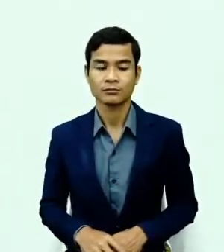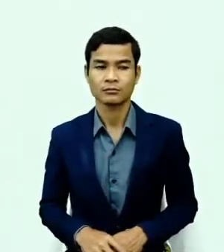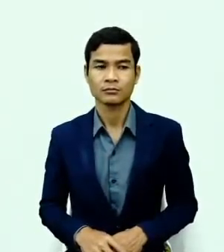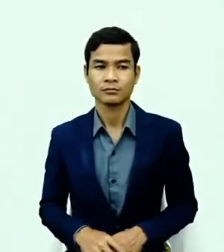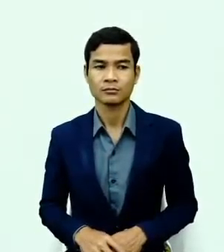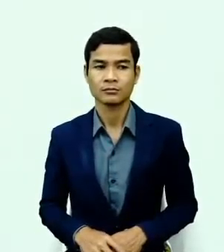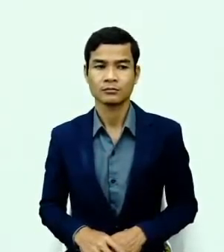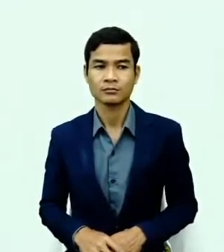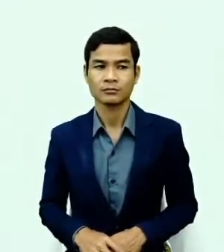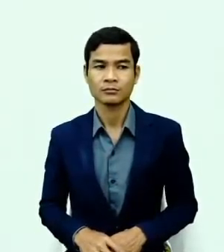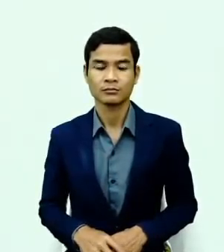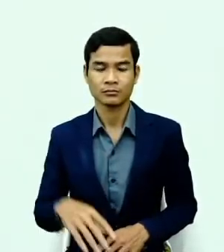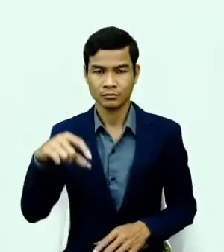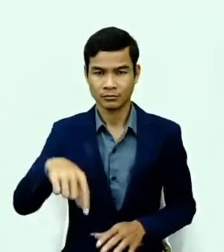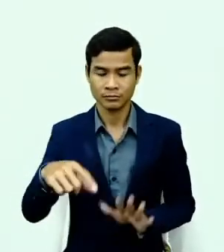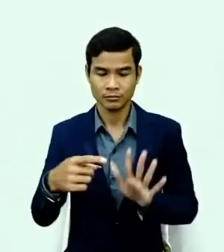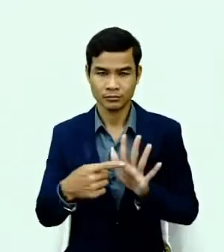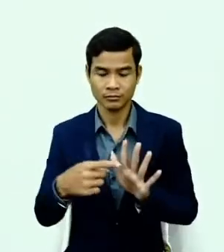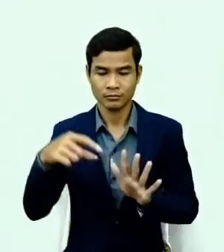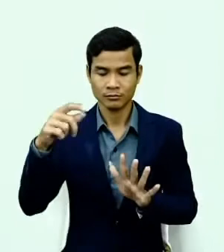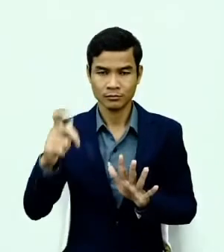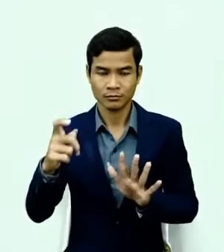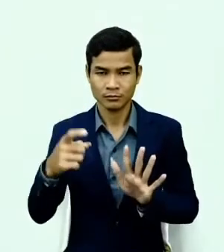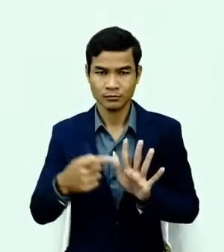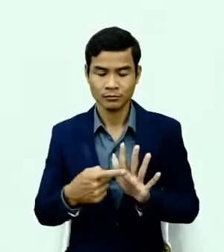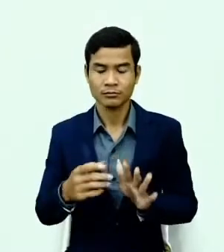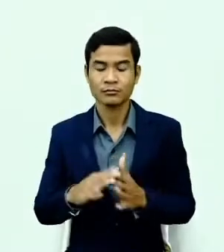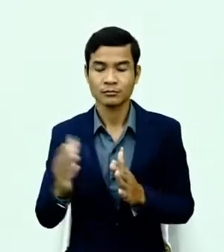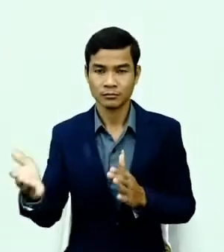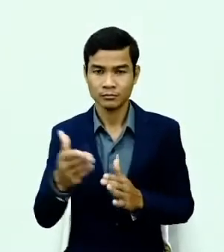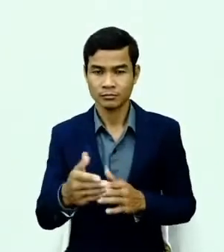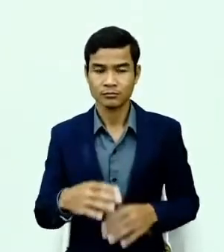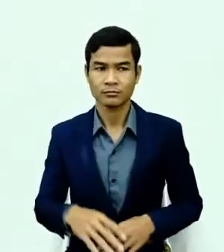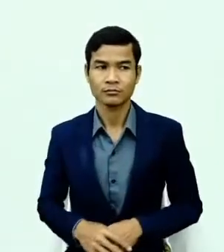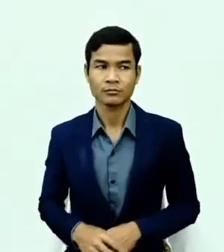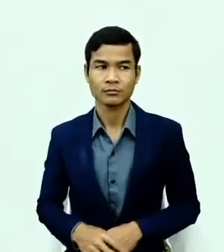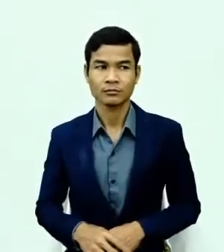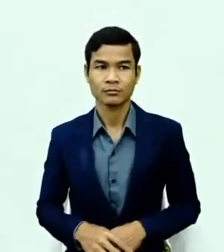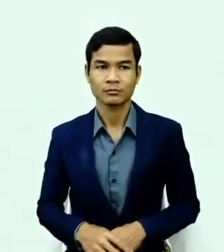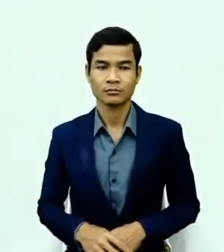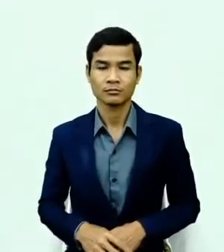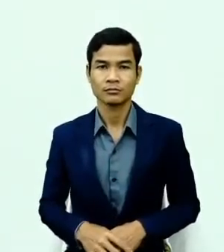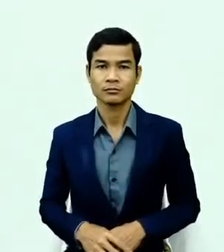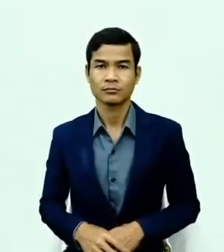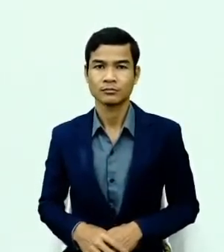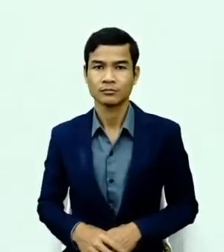ចា៎កើគឺចា៎កូន